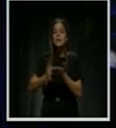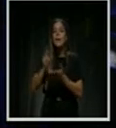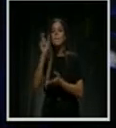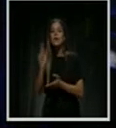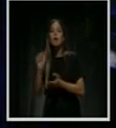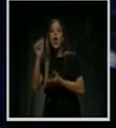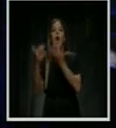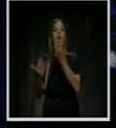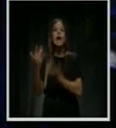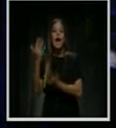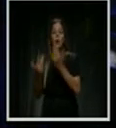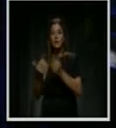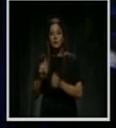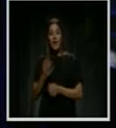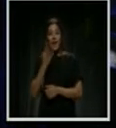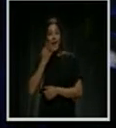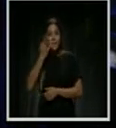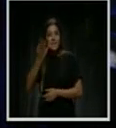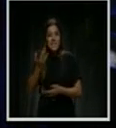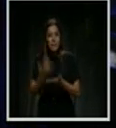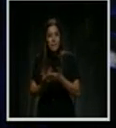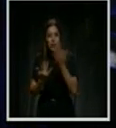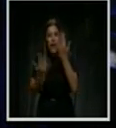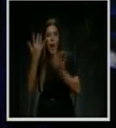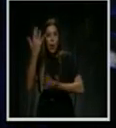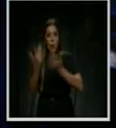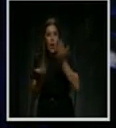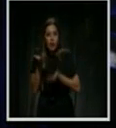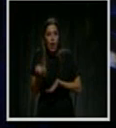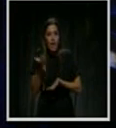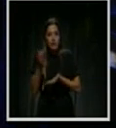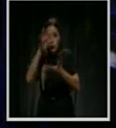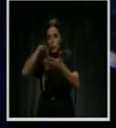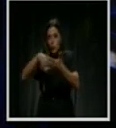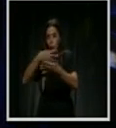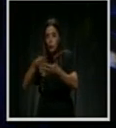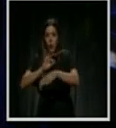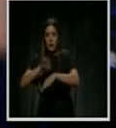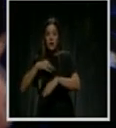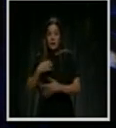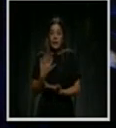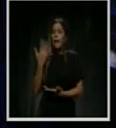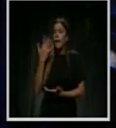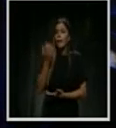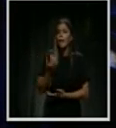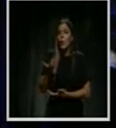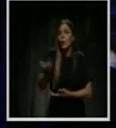Jġifiri erba snin biex jagħmel set sempliċi ta' kontijiet ta' donazzjonijiet. Ma nimmaġinax l-għandkom xie donazzjonijiet. Illi wieħed huwa daqstan diffiċli li f'erba'